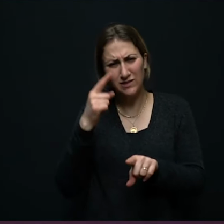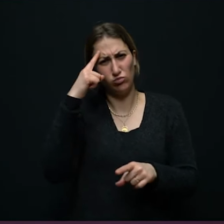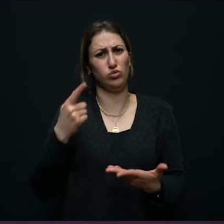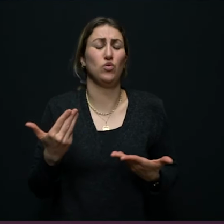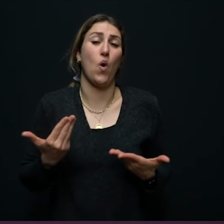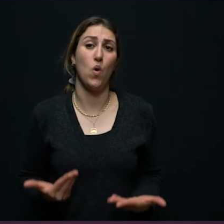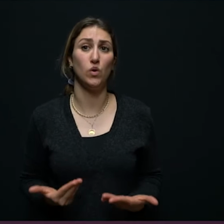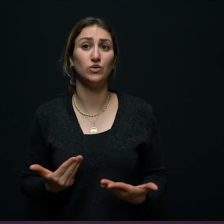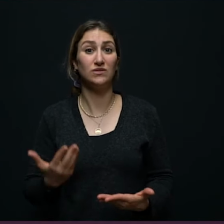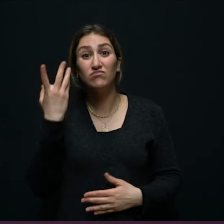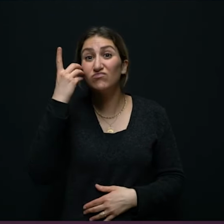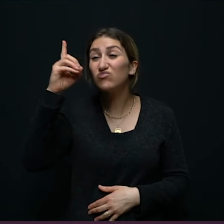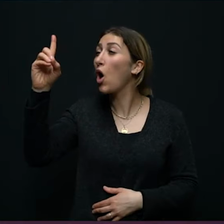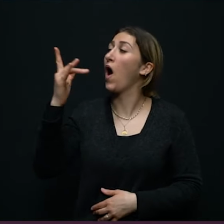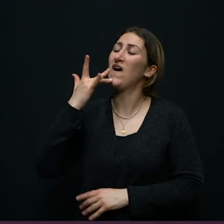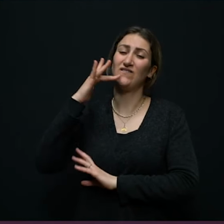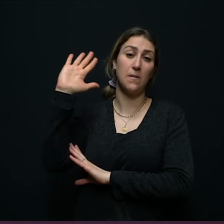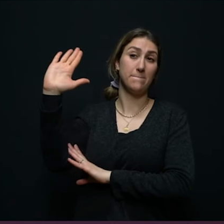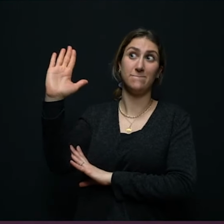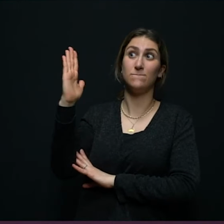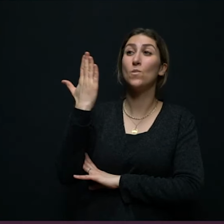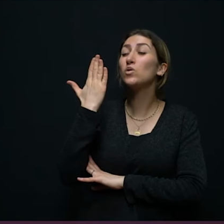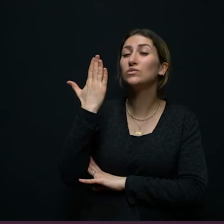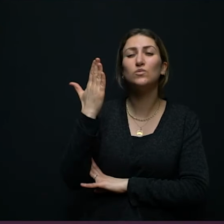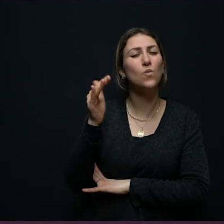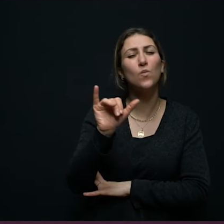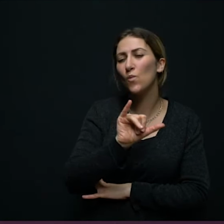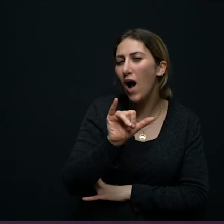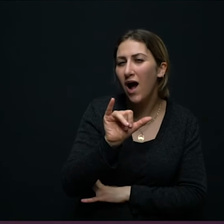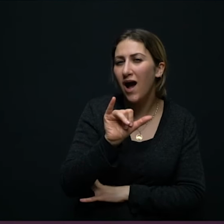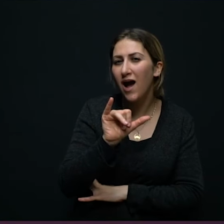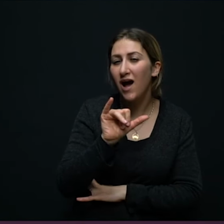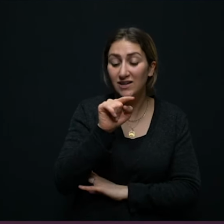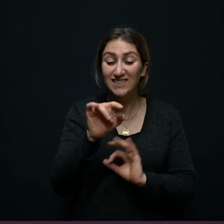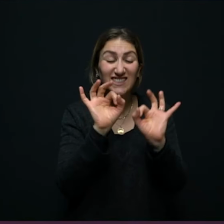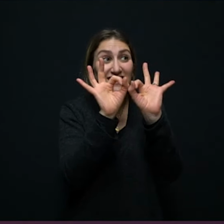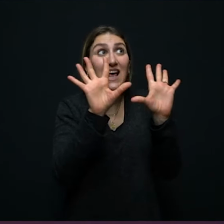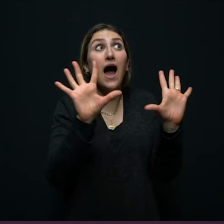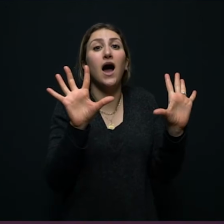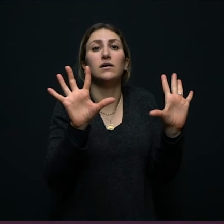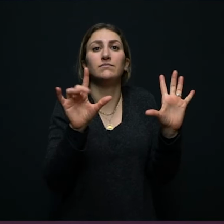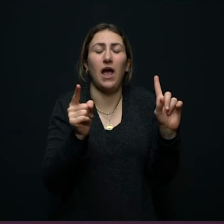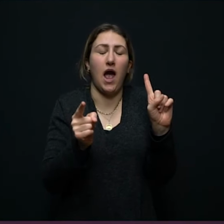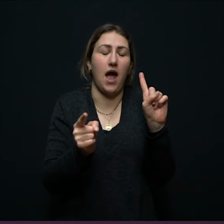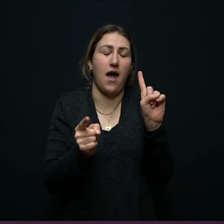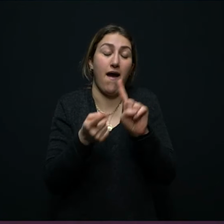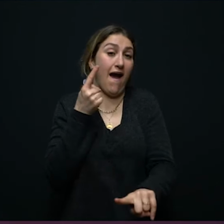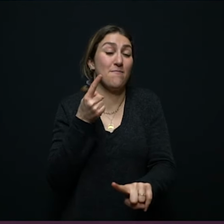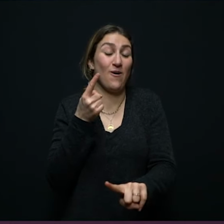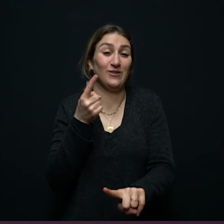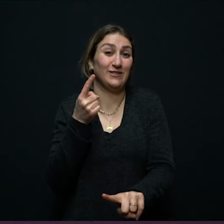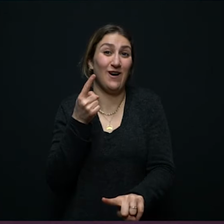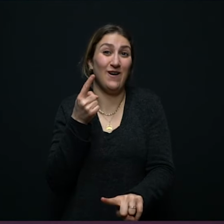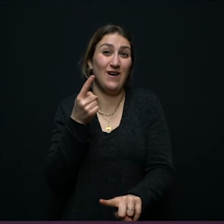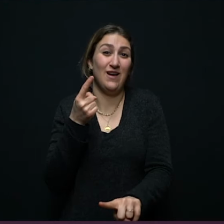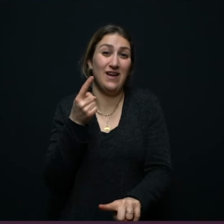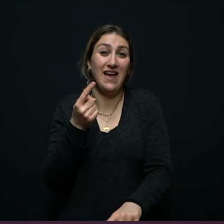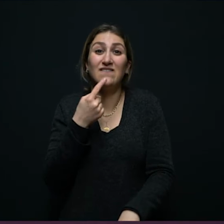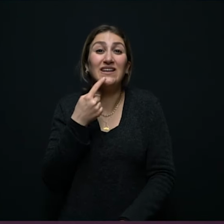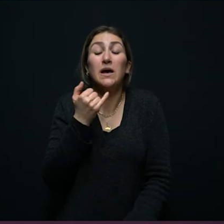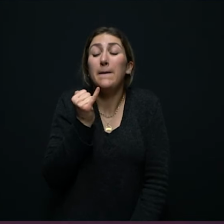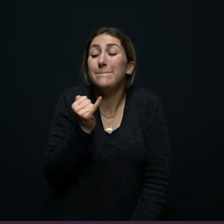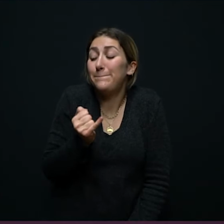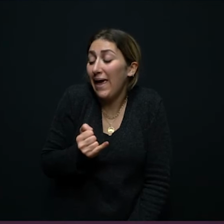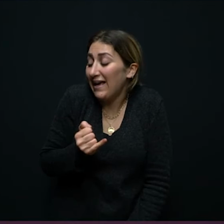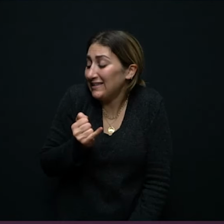à quel point la sainteté content pour lui à quel point les moindres détails